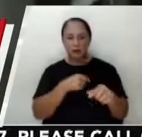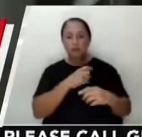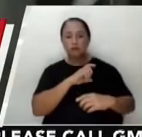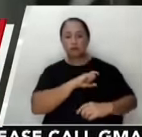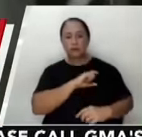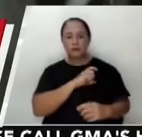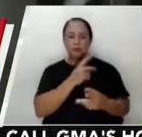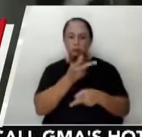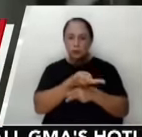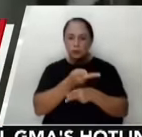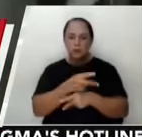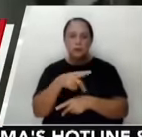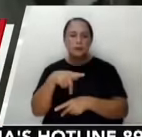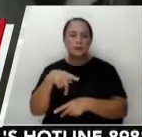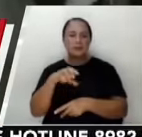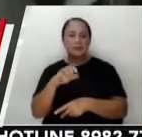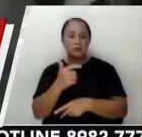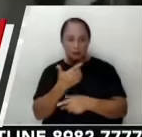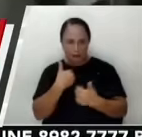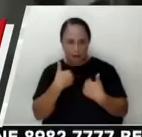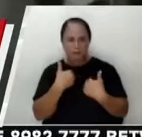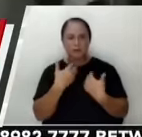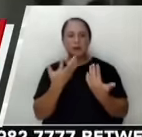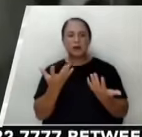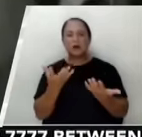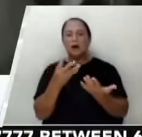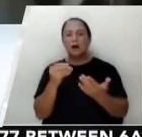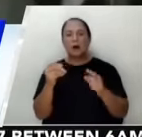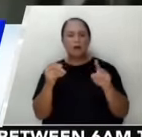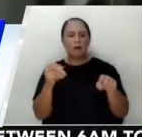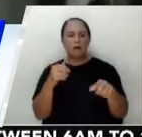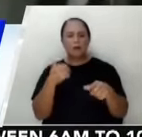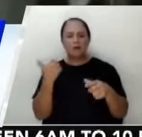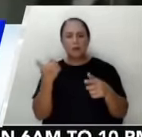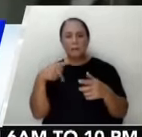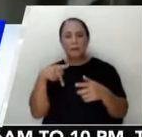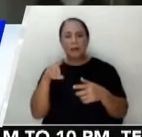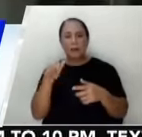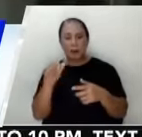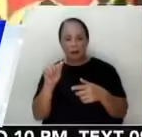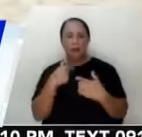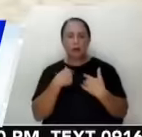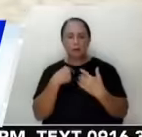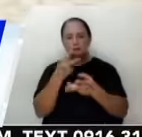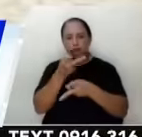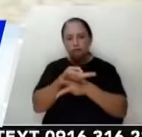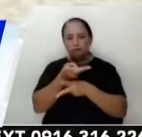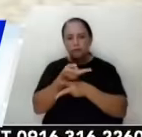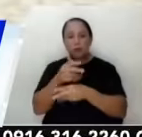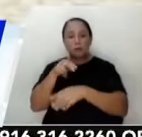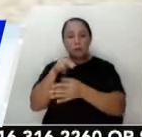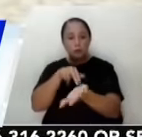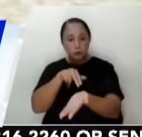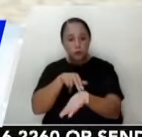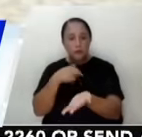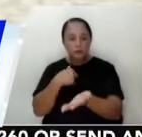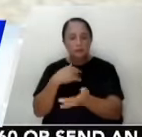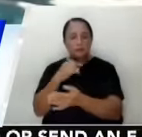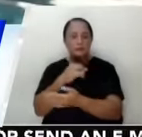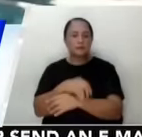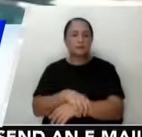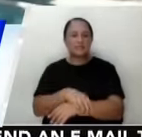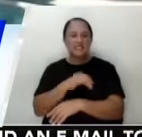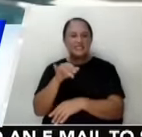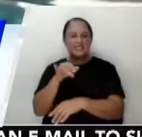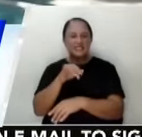may PDEA rin po tayo at meron po tayo mga ano kung magkakaroon po ng problema, may nurse station. Sa isla, tirik na tirik ang araw,